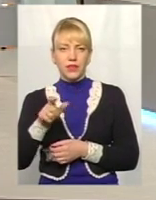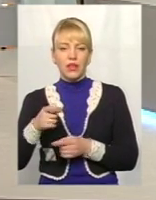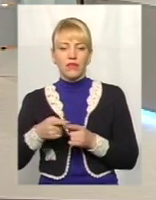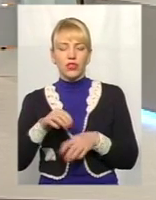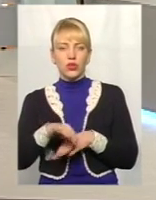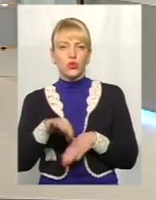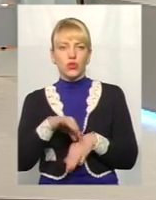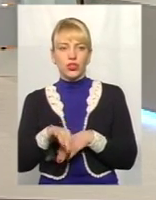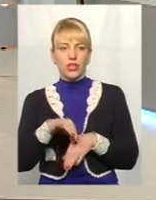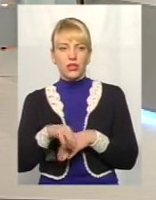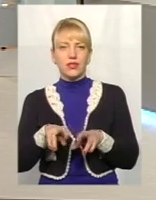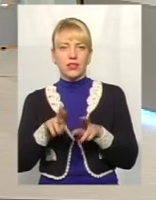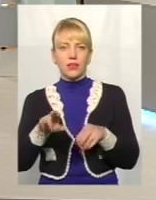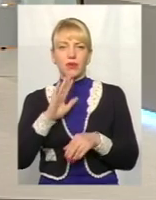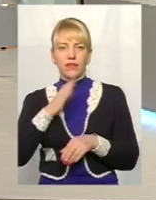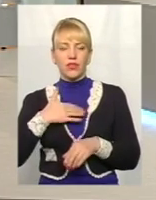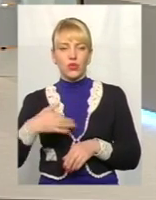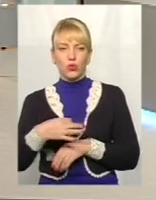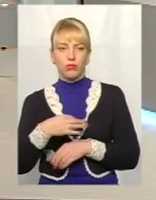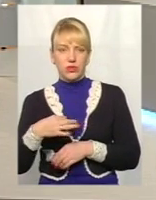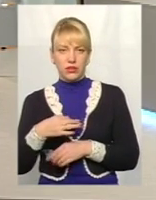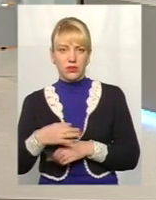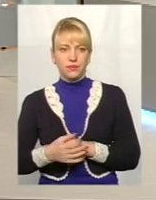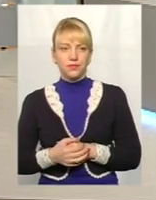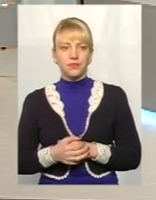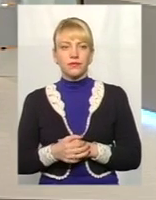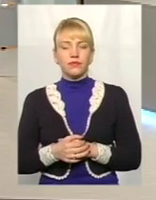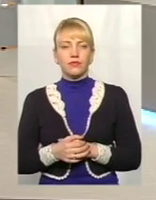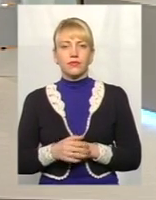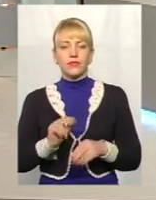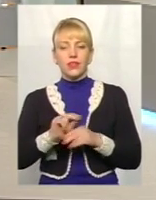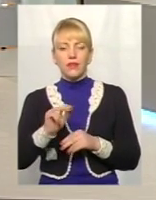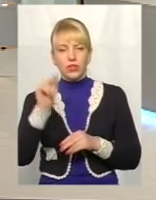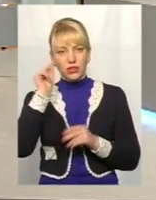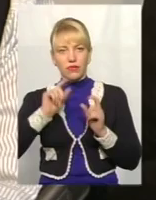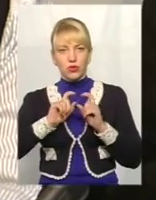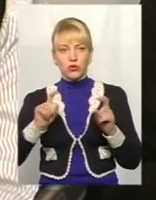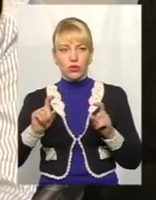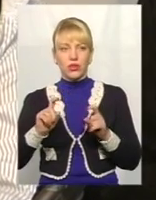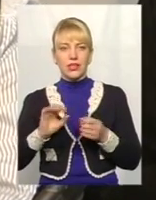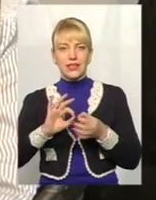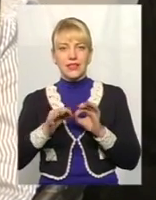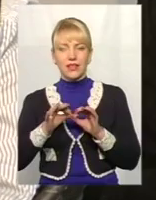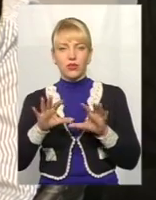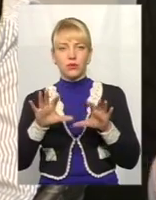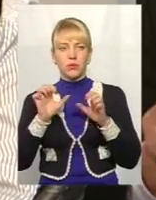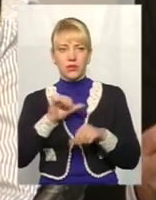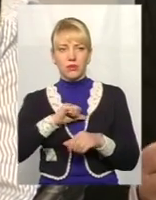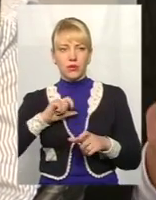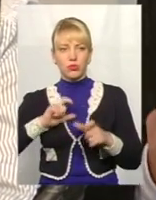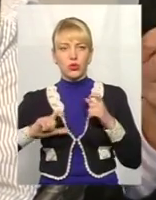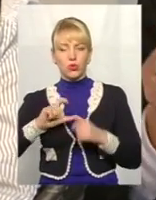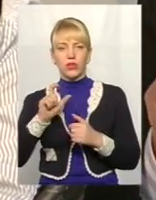знущалися, так само, як в нашій області. Тому навчання в школах складно сприймається самими